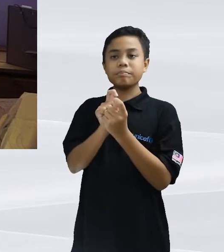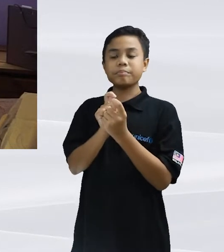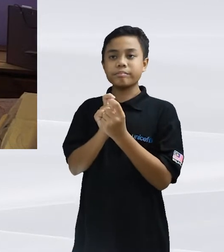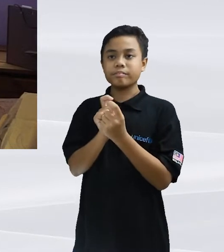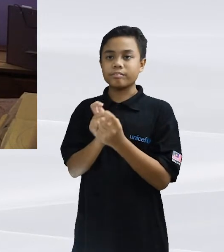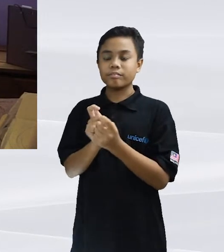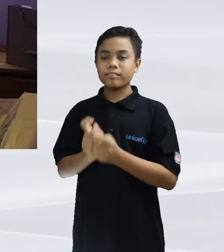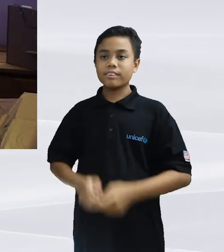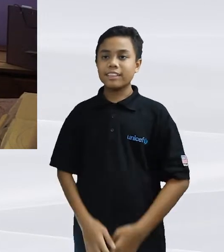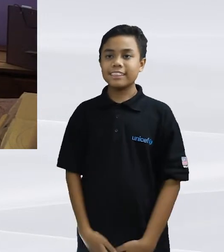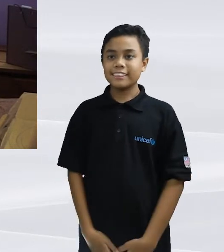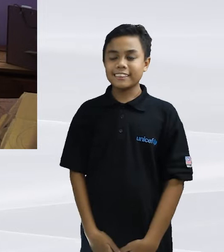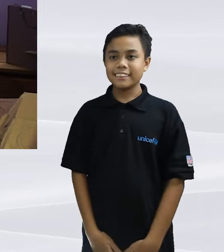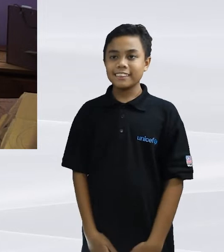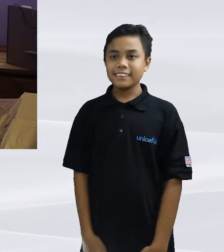tepat.